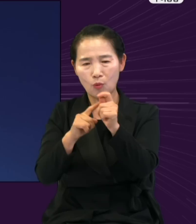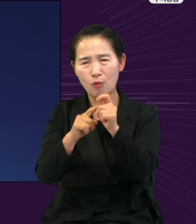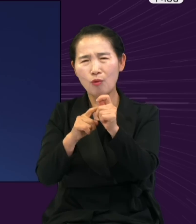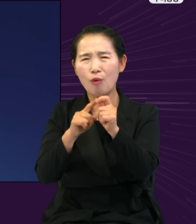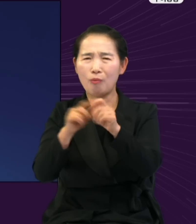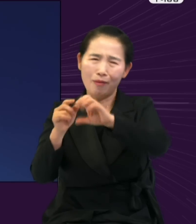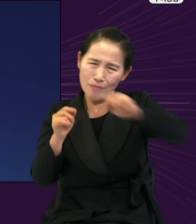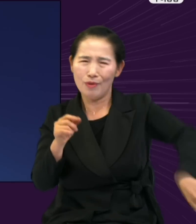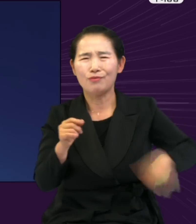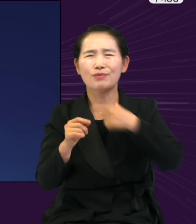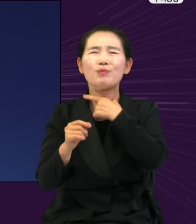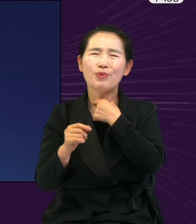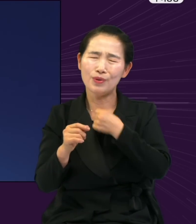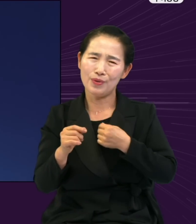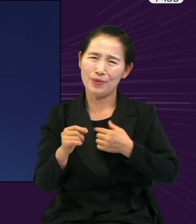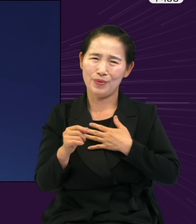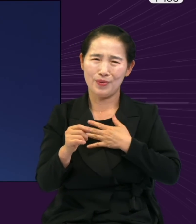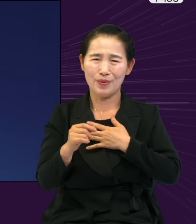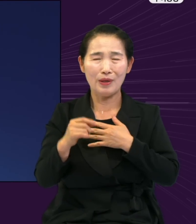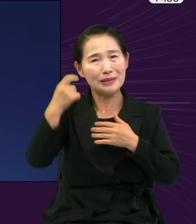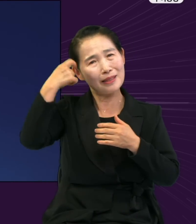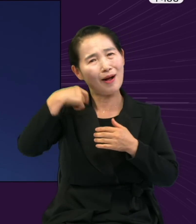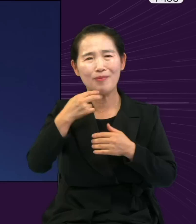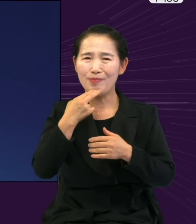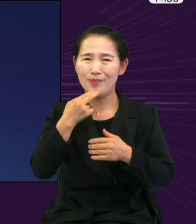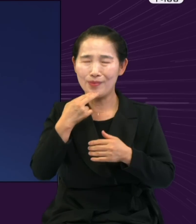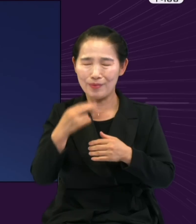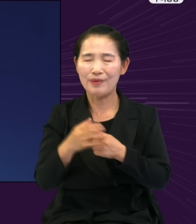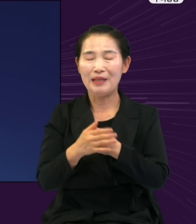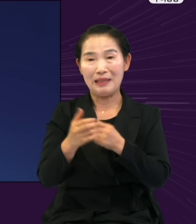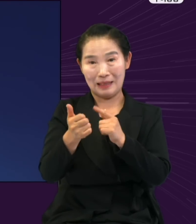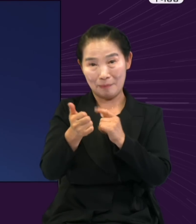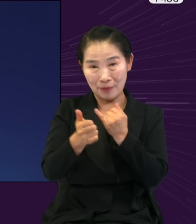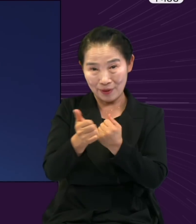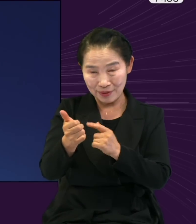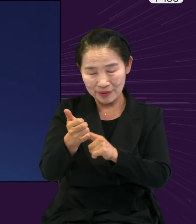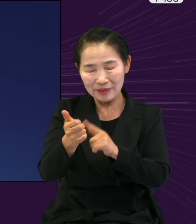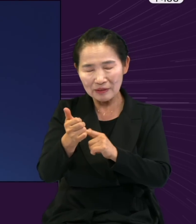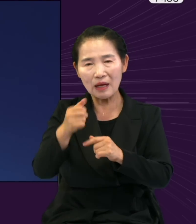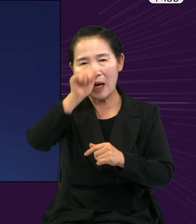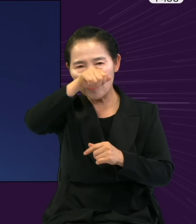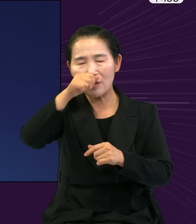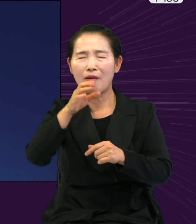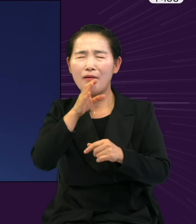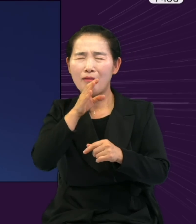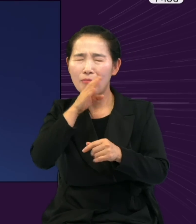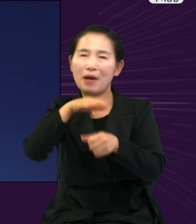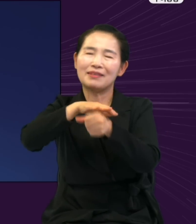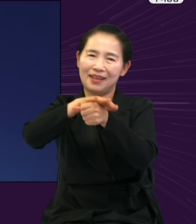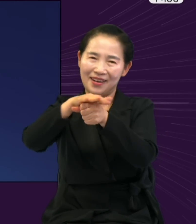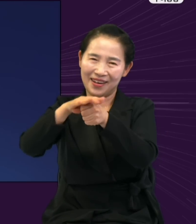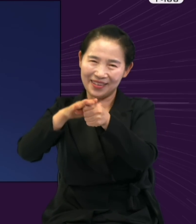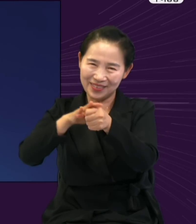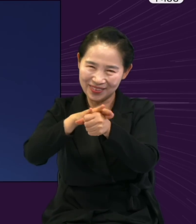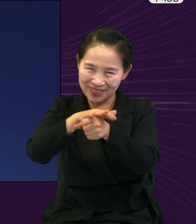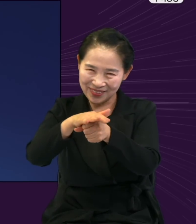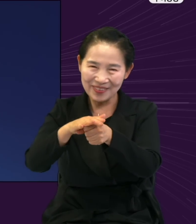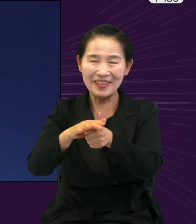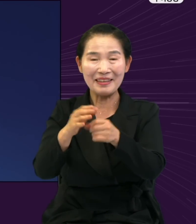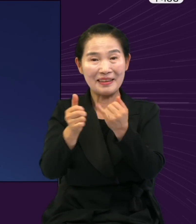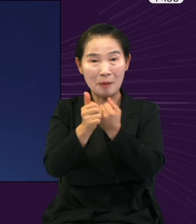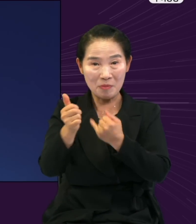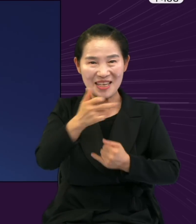제 신랑 허태준 선교사는 아프리카 사람들을 정말 사랑했습니다. 그 사람의 트레이드 마크는 큰 배낭